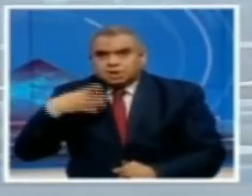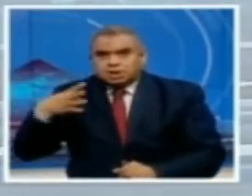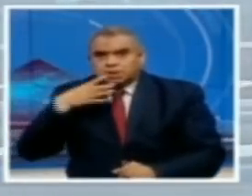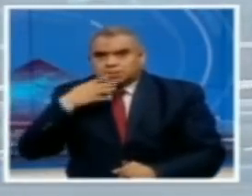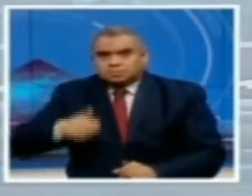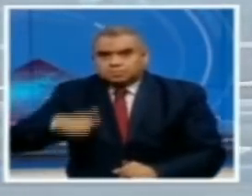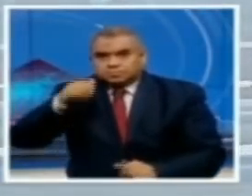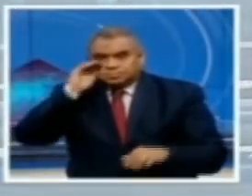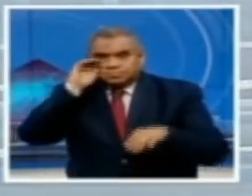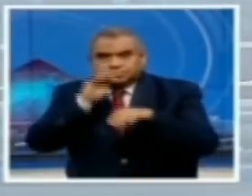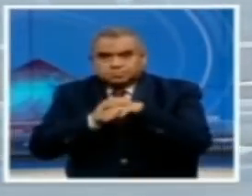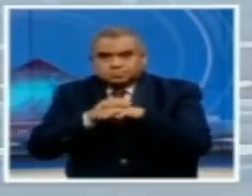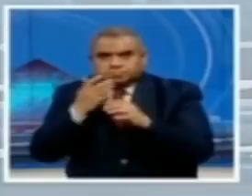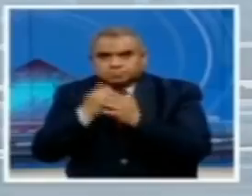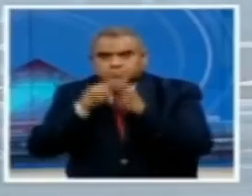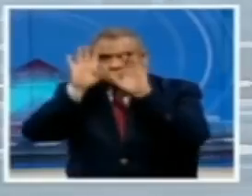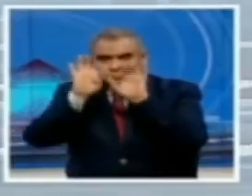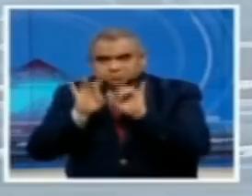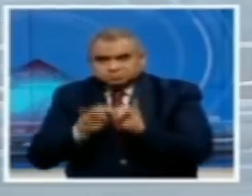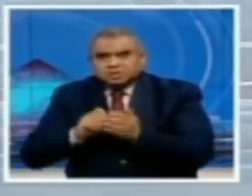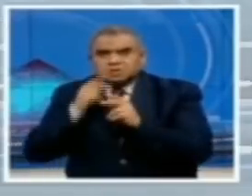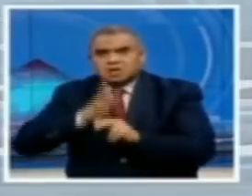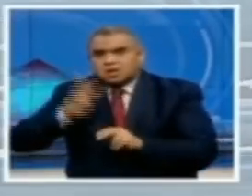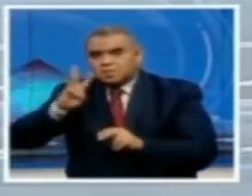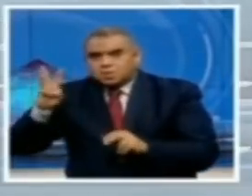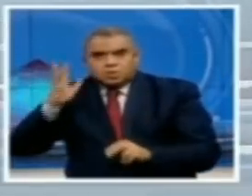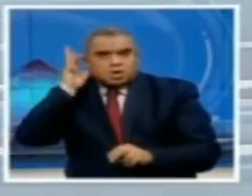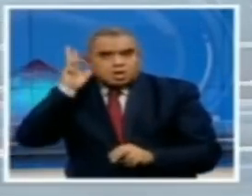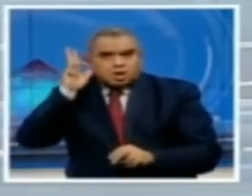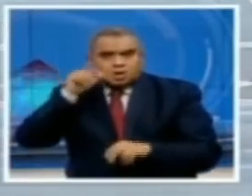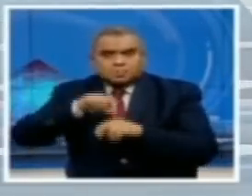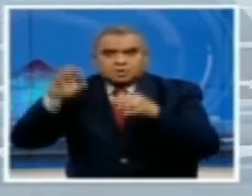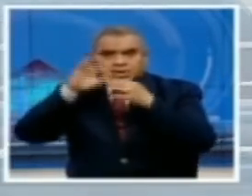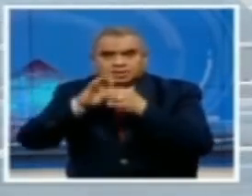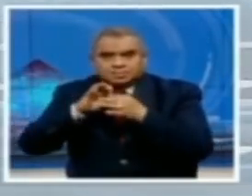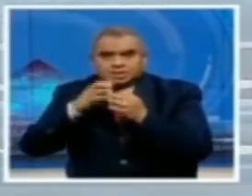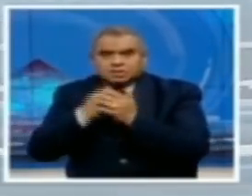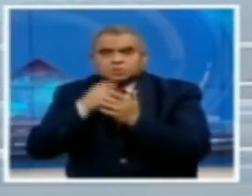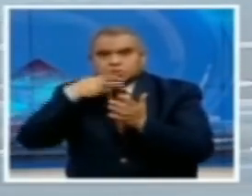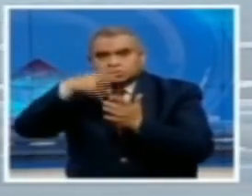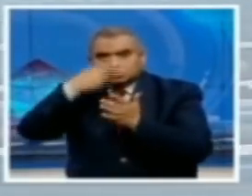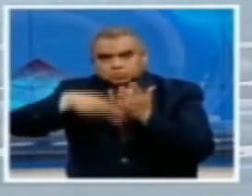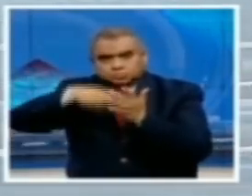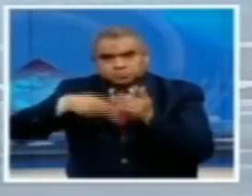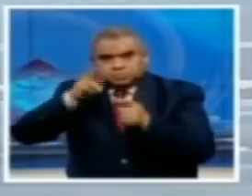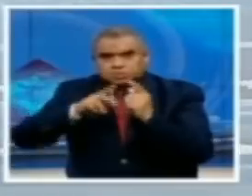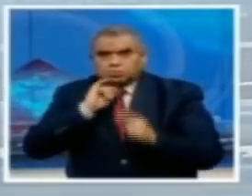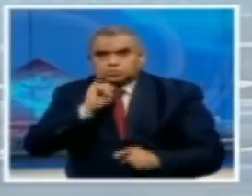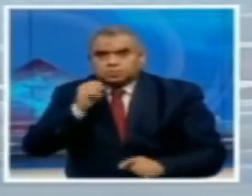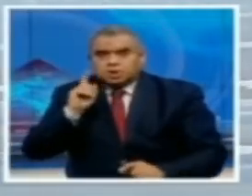1447 حالة تم رصدها عبر الصحف والمواقع الإخبارية ومواقع التواصل الاجتماعي، كذلك